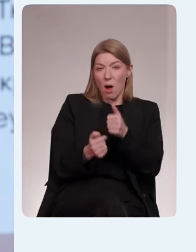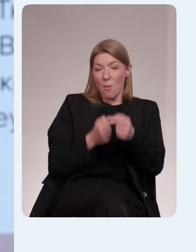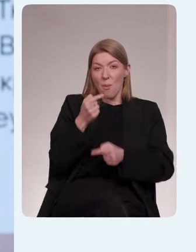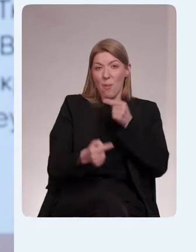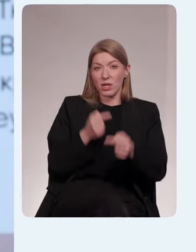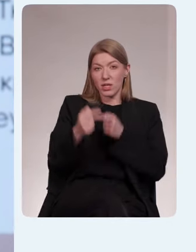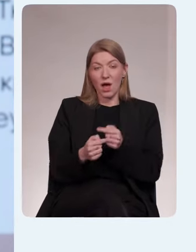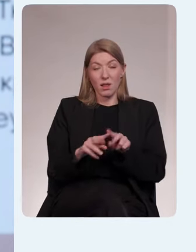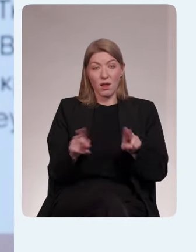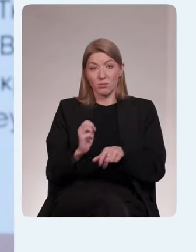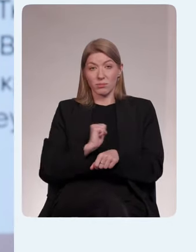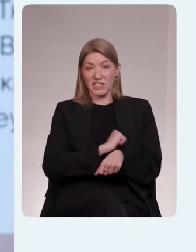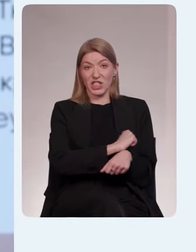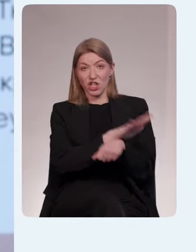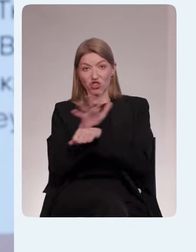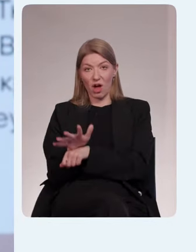Чисто содержанка.